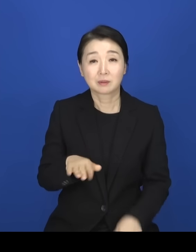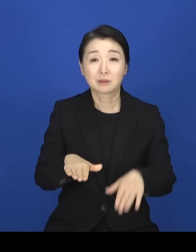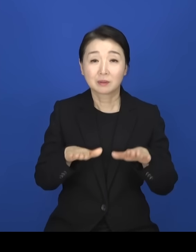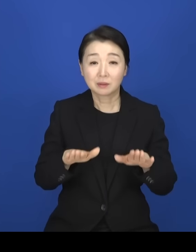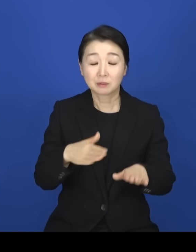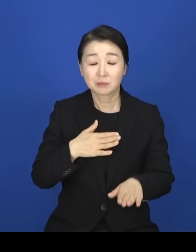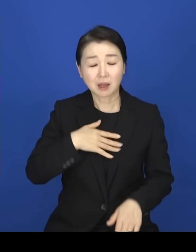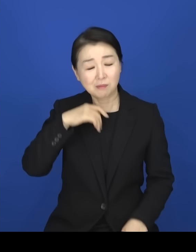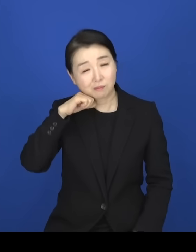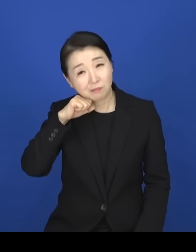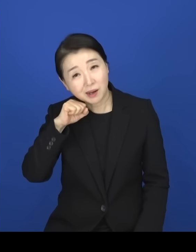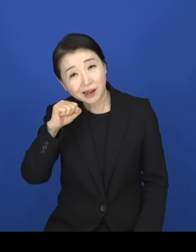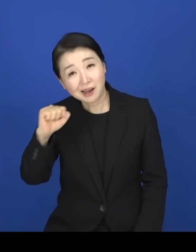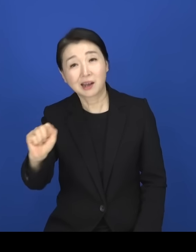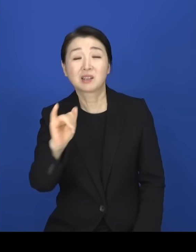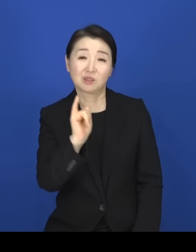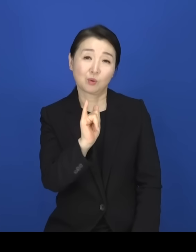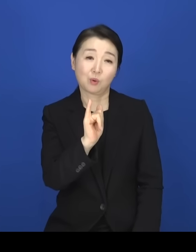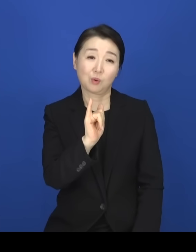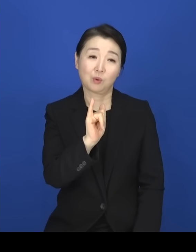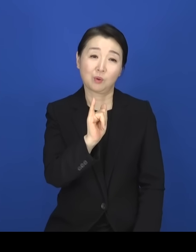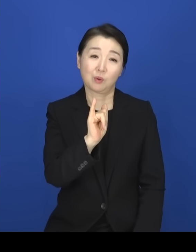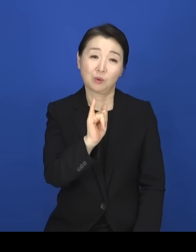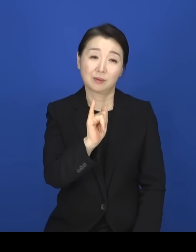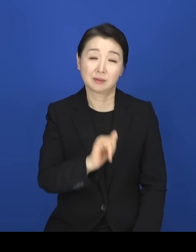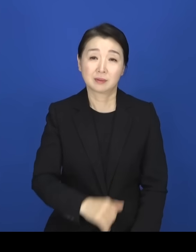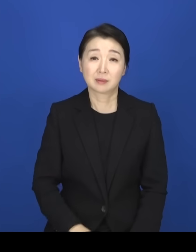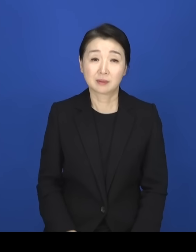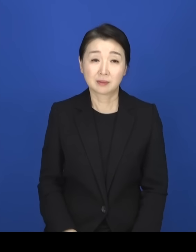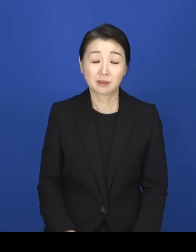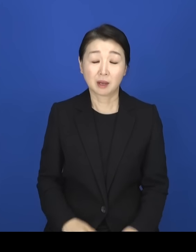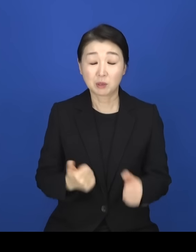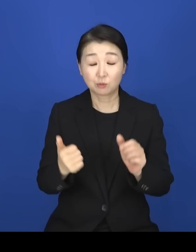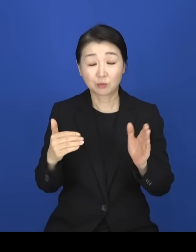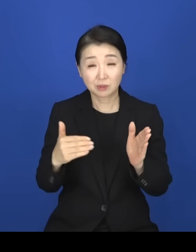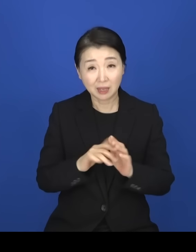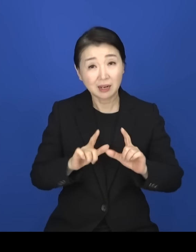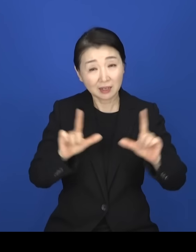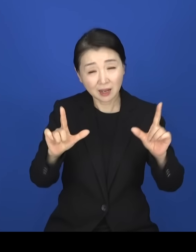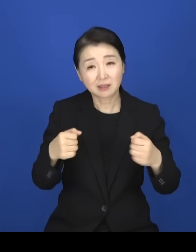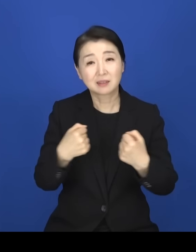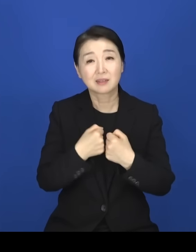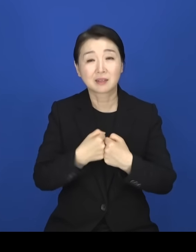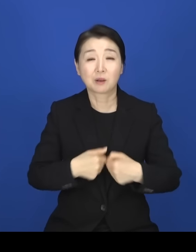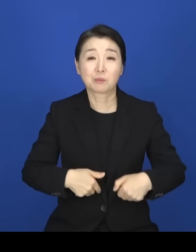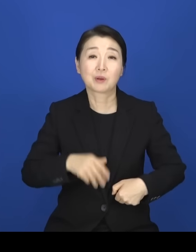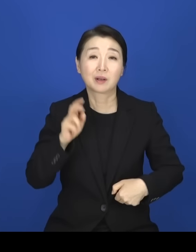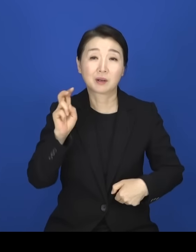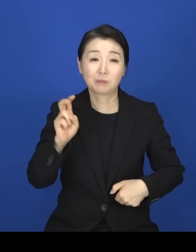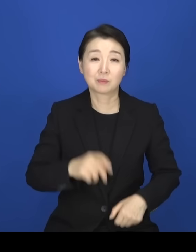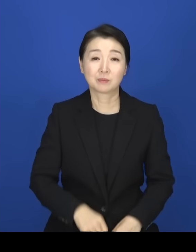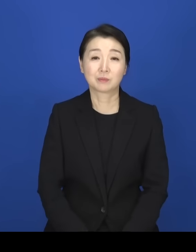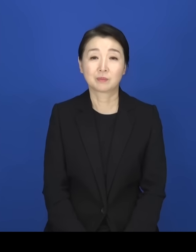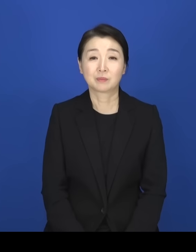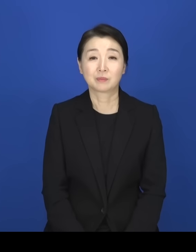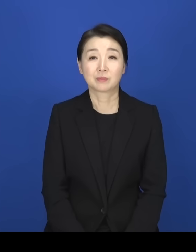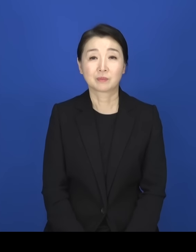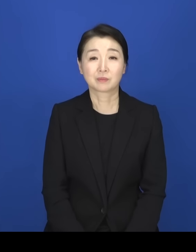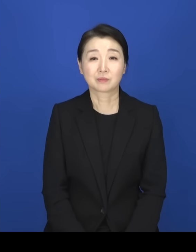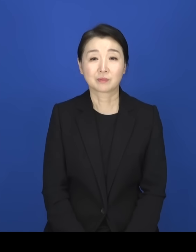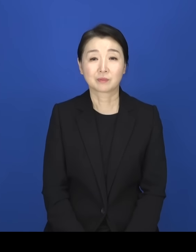저를 올가매고 있는 네. 아마 끝난 날까지 좀 싸워야 되는 문제인 것 같기도 한데